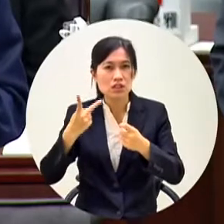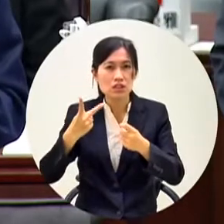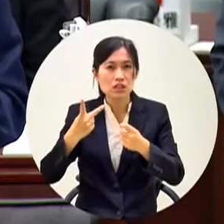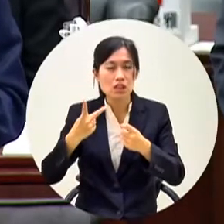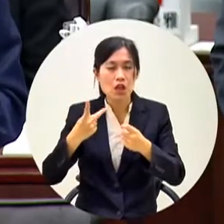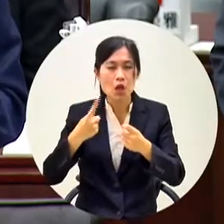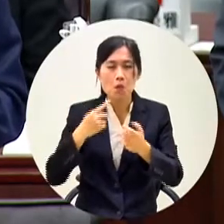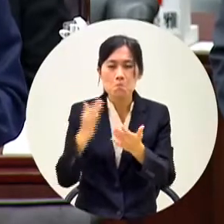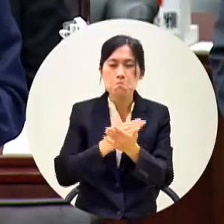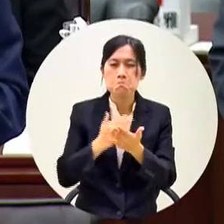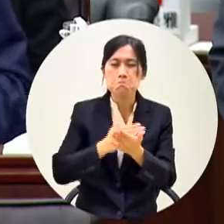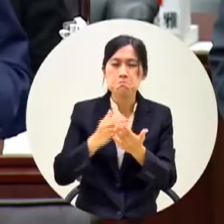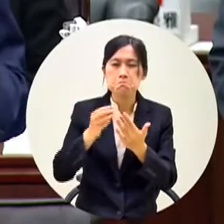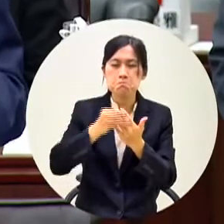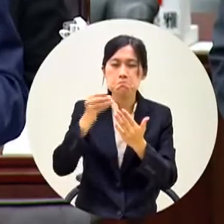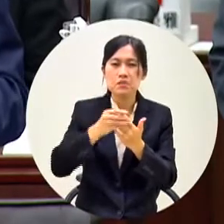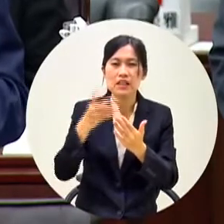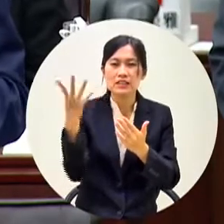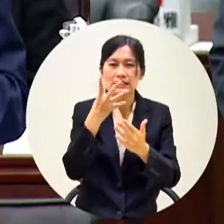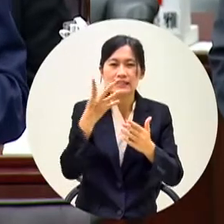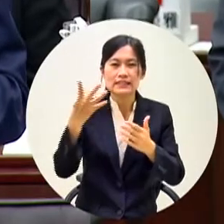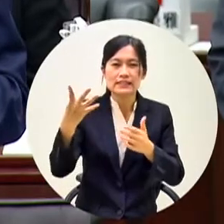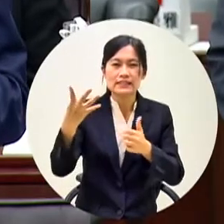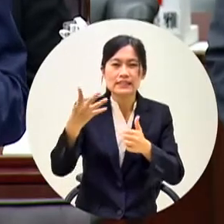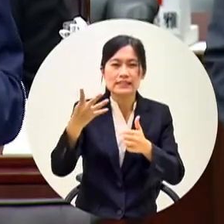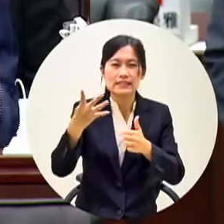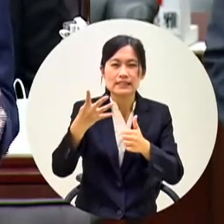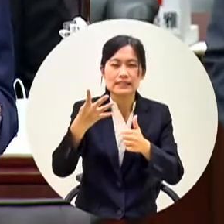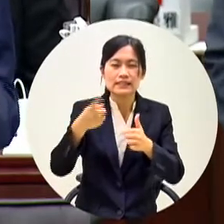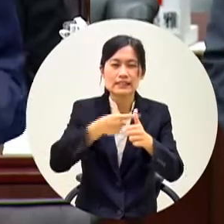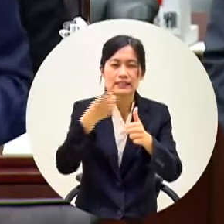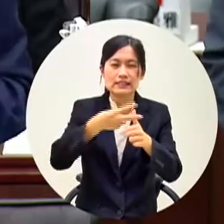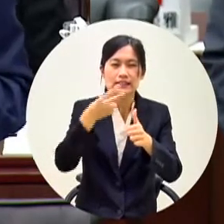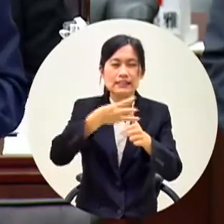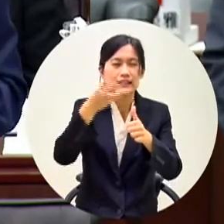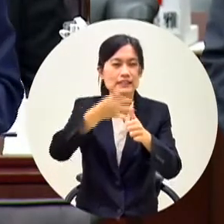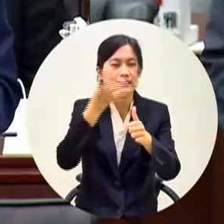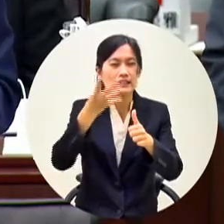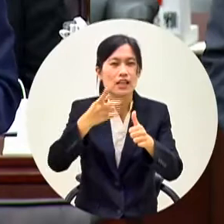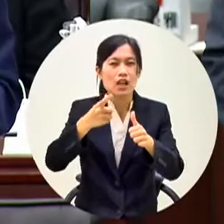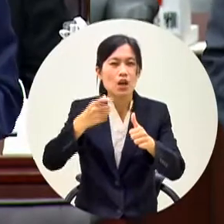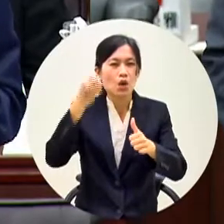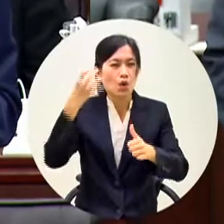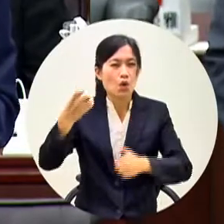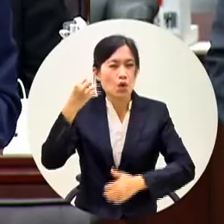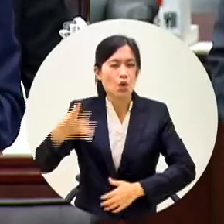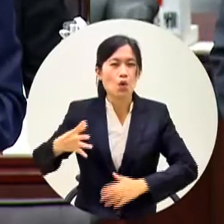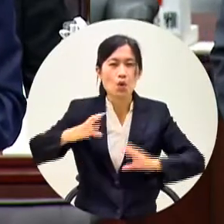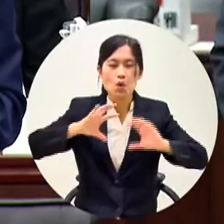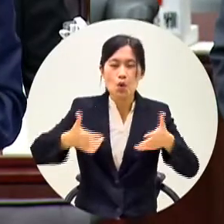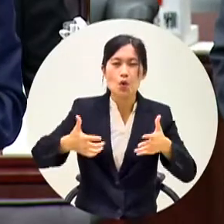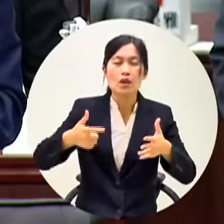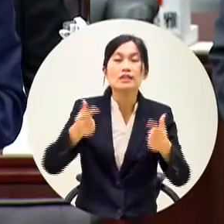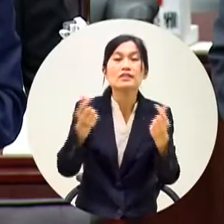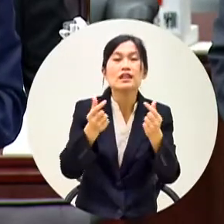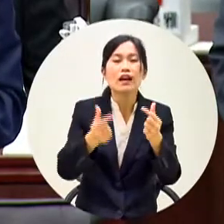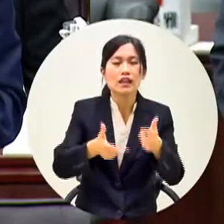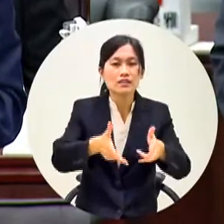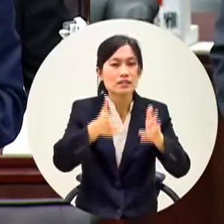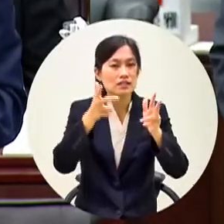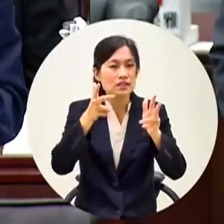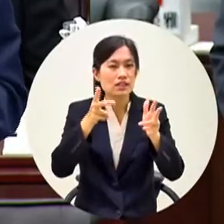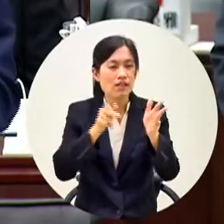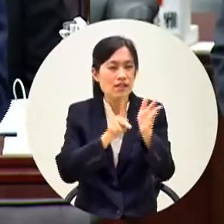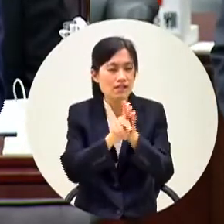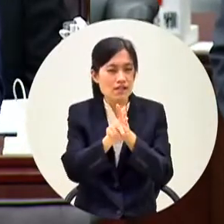选为四大创新国，以我们现在不管是我们高雄现在的产业布局，包括侨科 在半导体